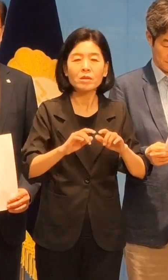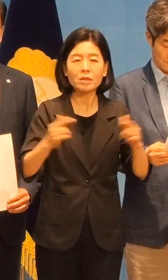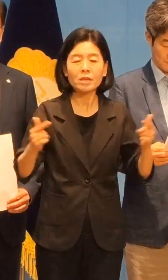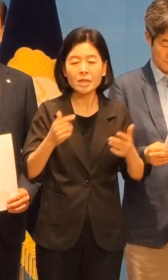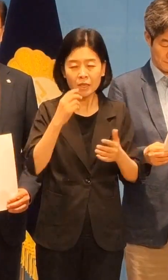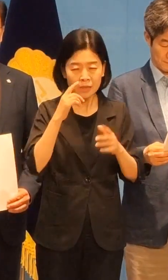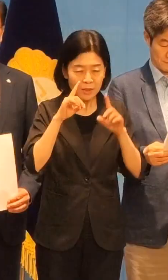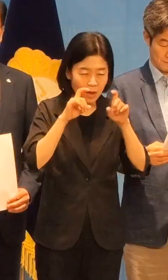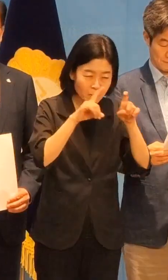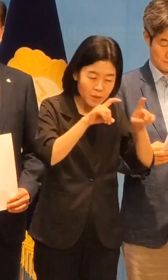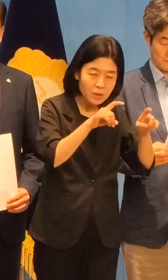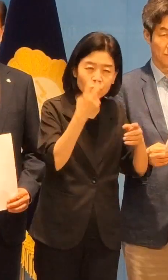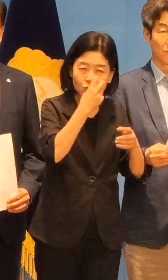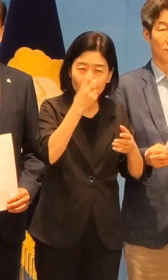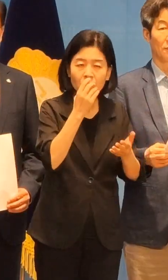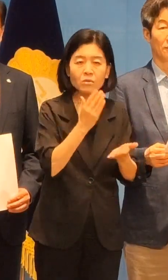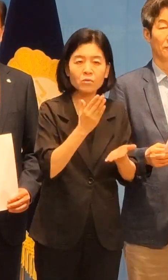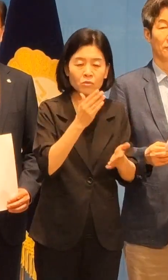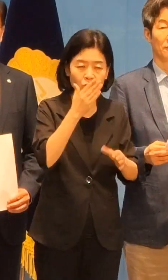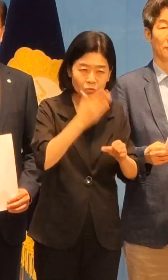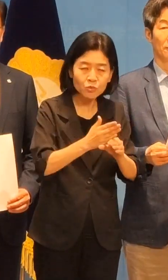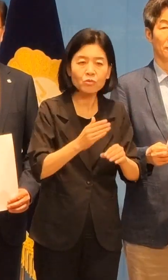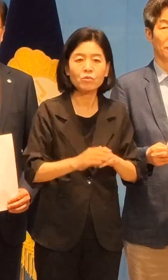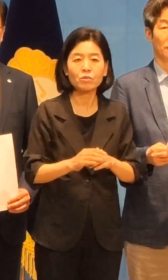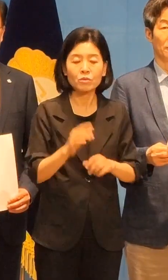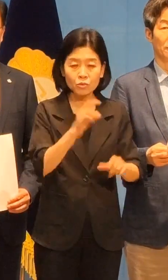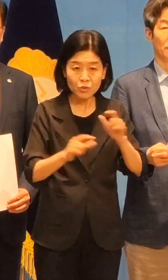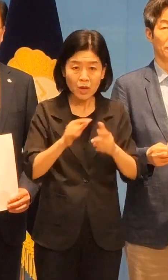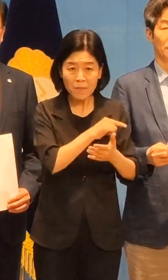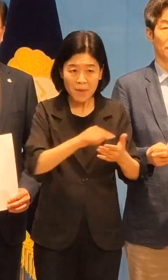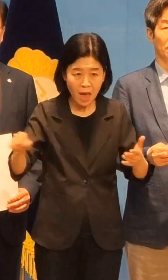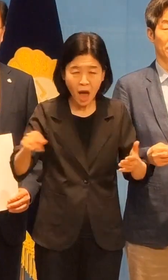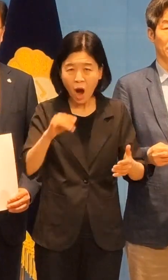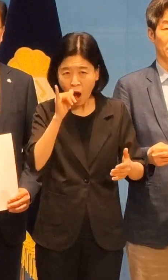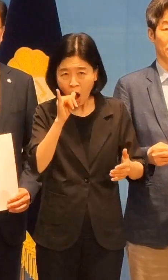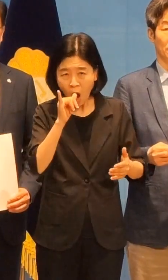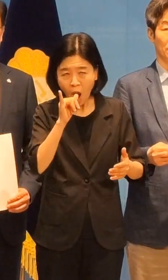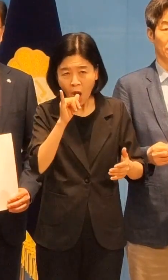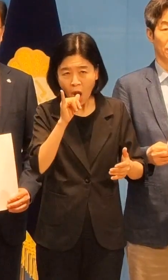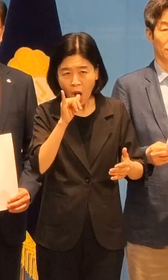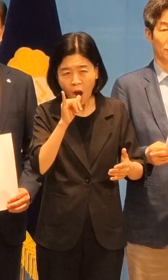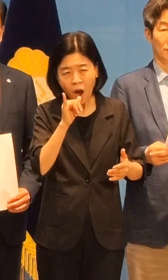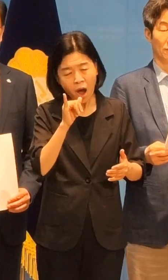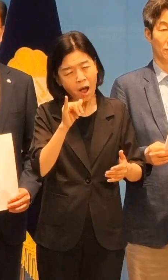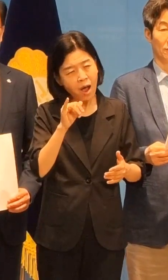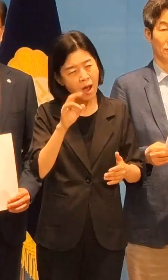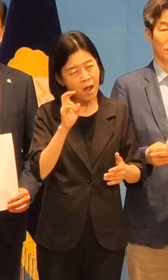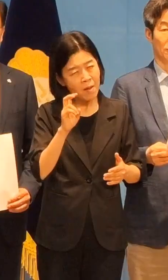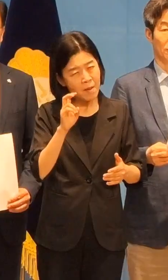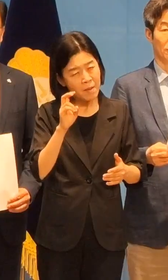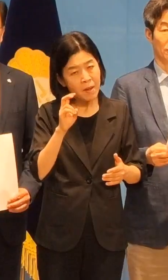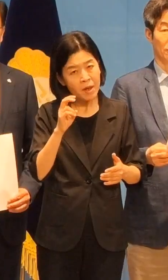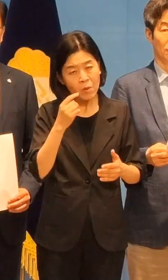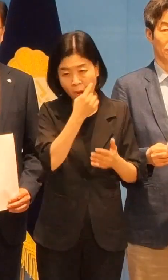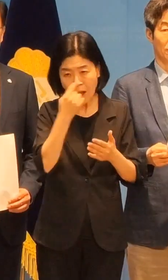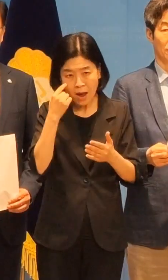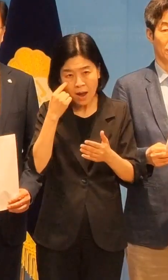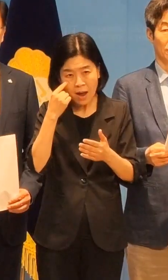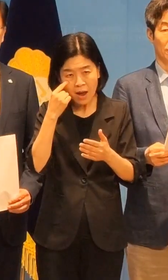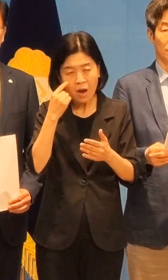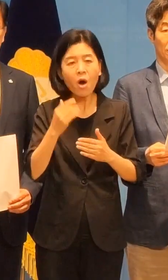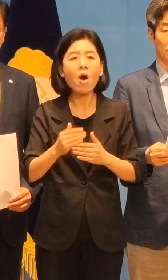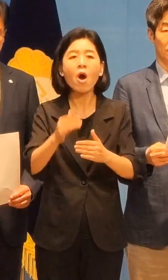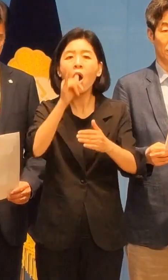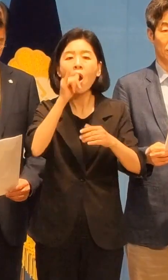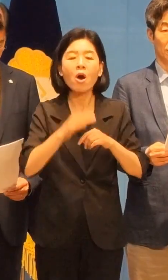중입니다. 더 큰 문제는 추가 피해자가 존재할 가능성이 수사 과정에서 확인됐다는 점입니다.